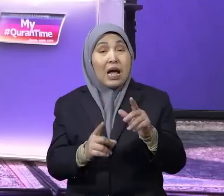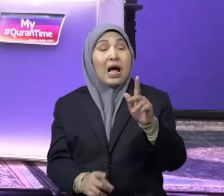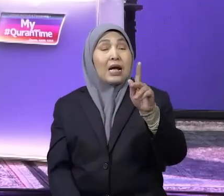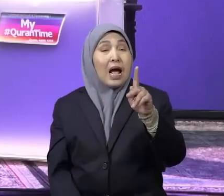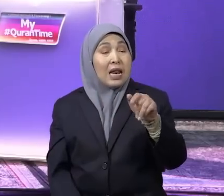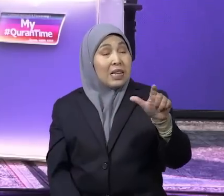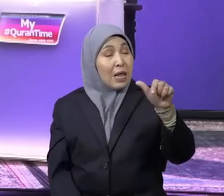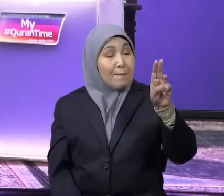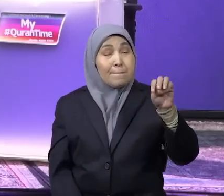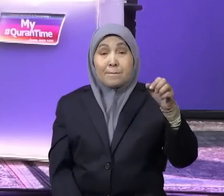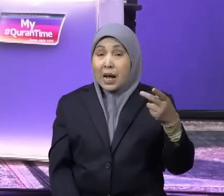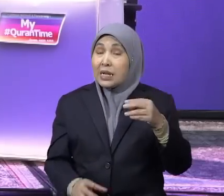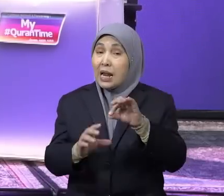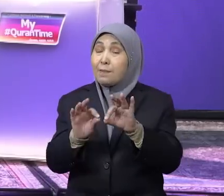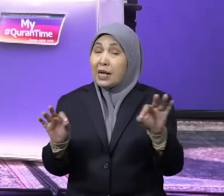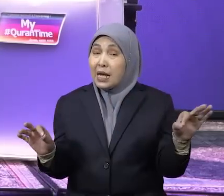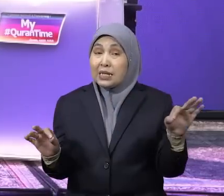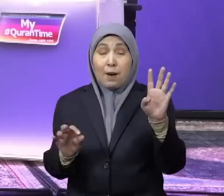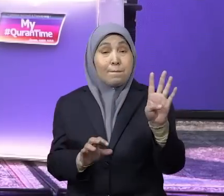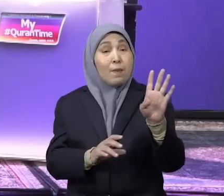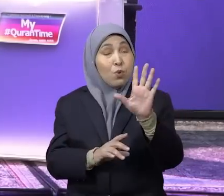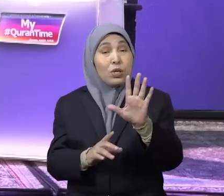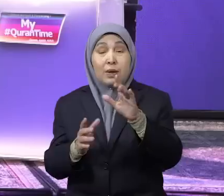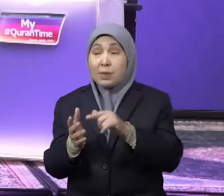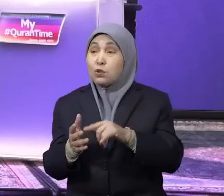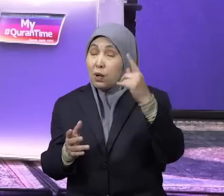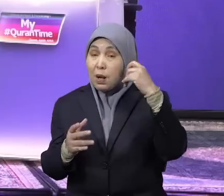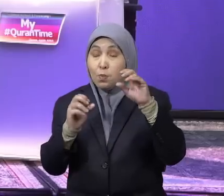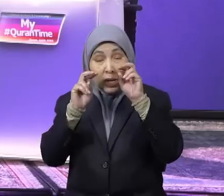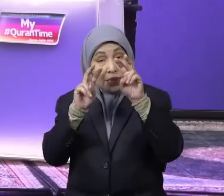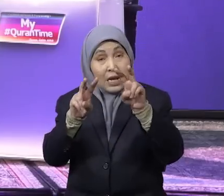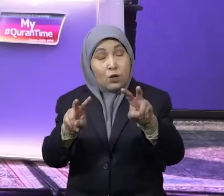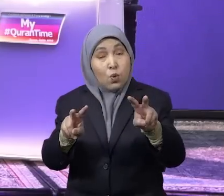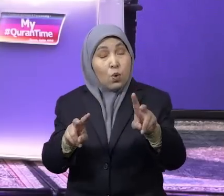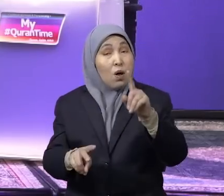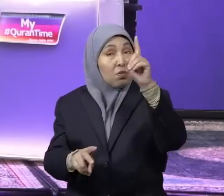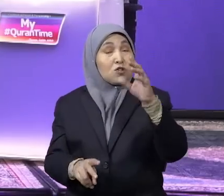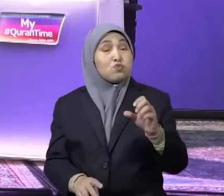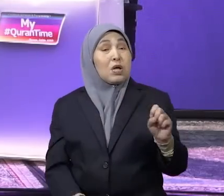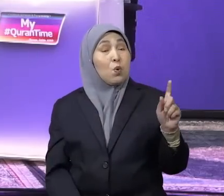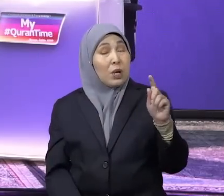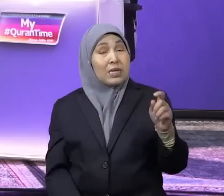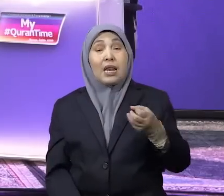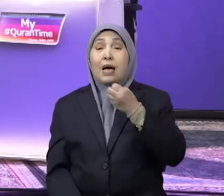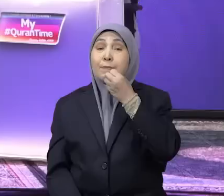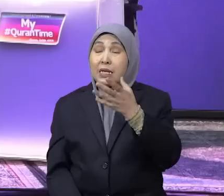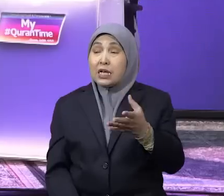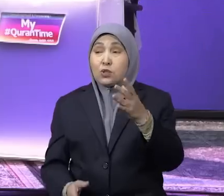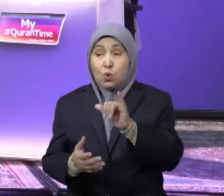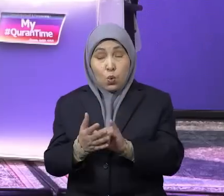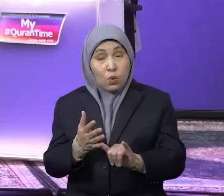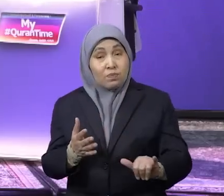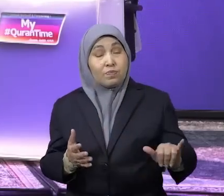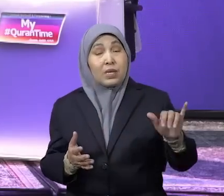kalimah. Perkataan kalimah dalam ayat yang ke-45 ini, tuan-puan boleh perhatikan, Allah Ta'ala kata, Inna Allah